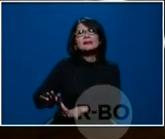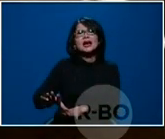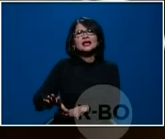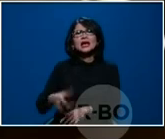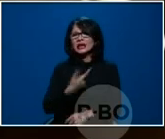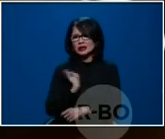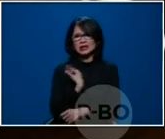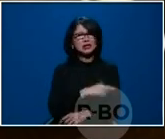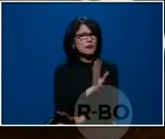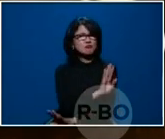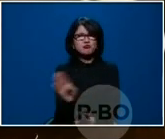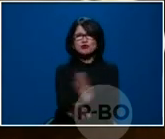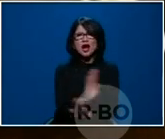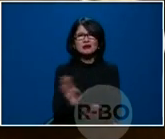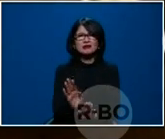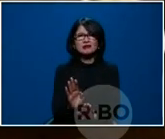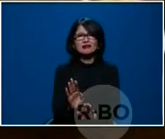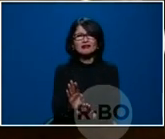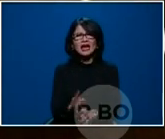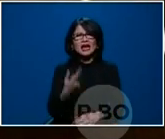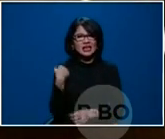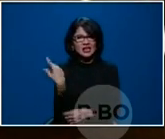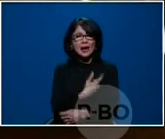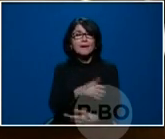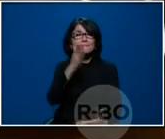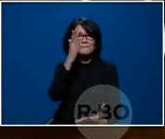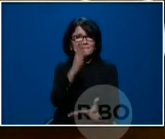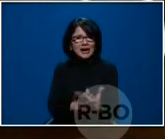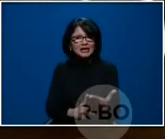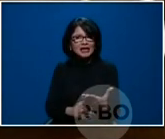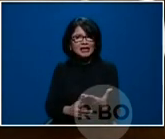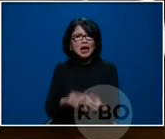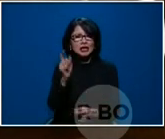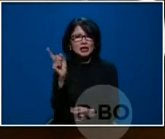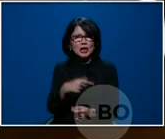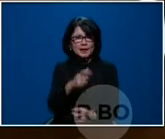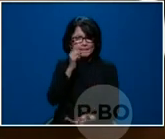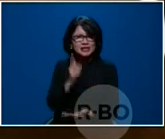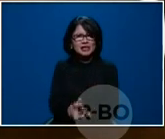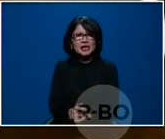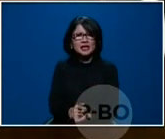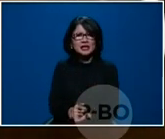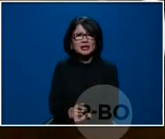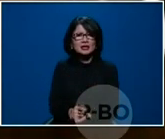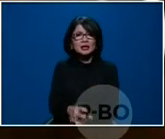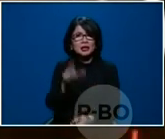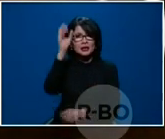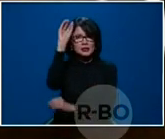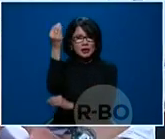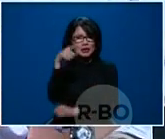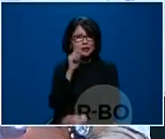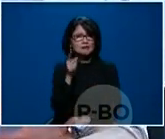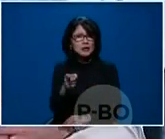dari itu kami justru bagian dari yang ingin memastikan di Jakarta Anda melanggar Anda